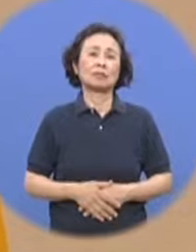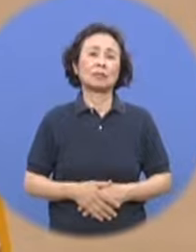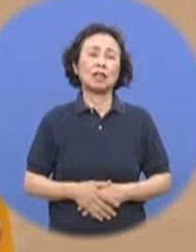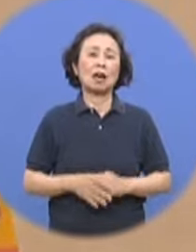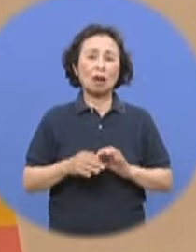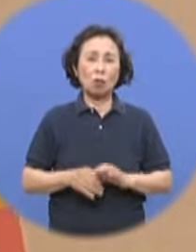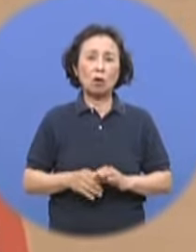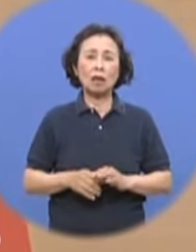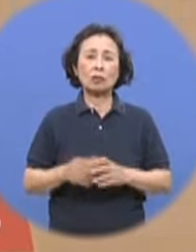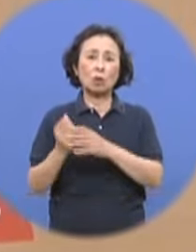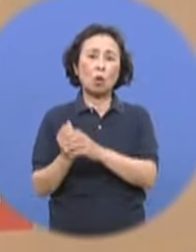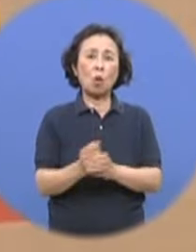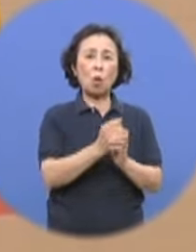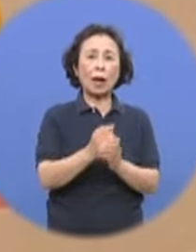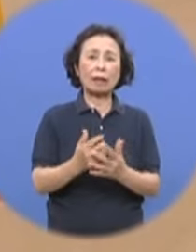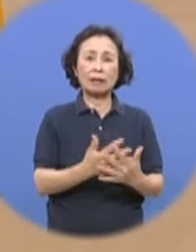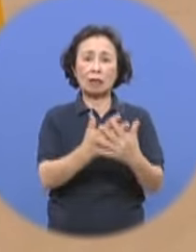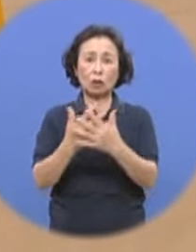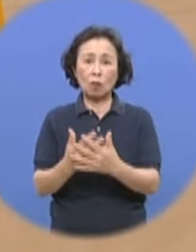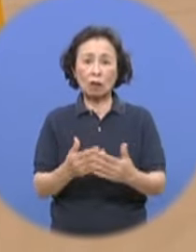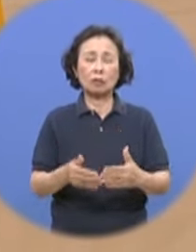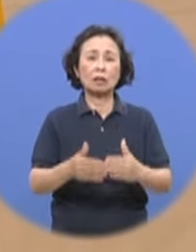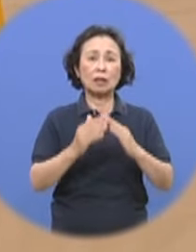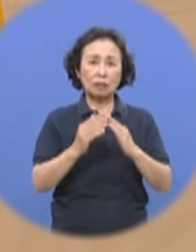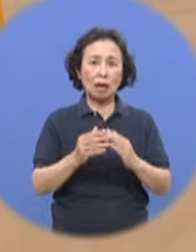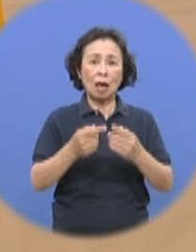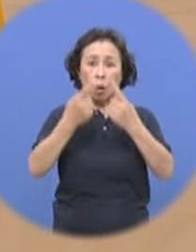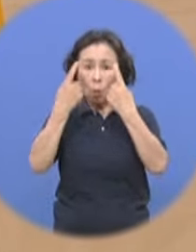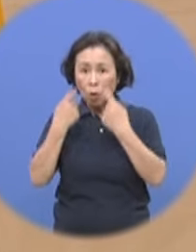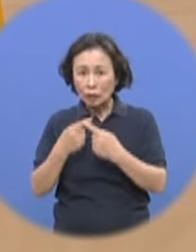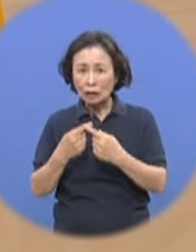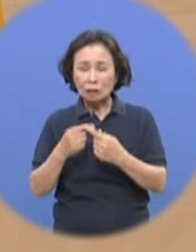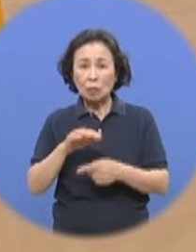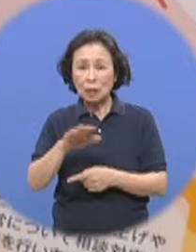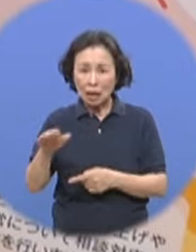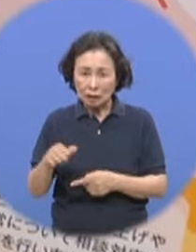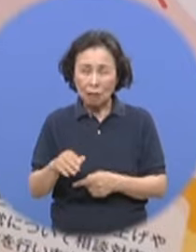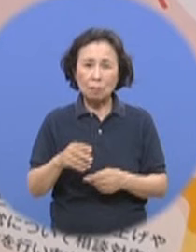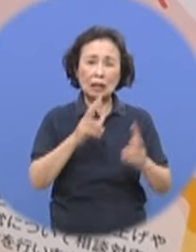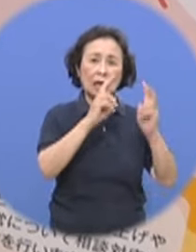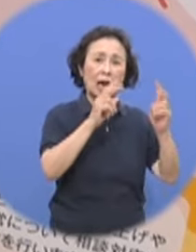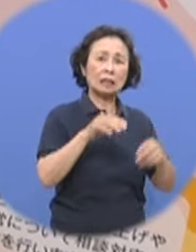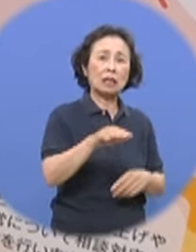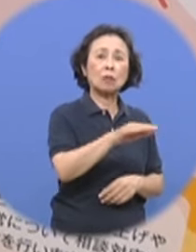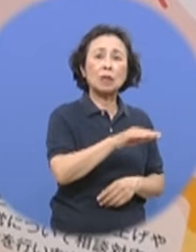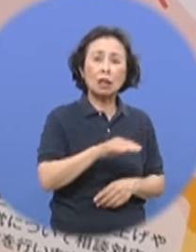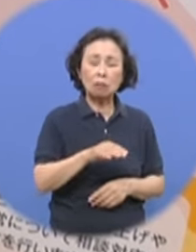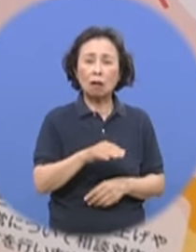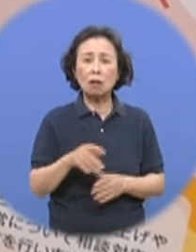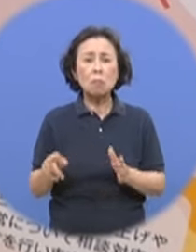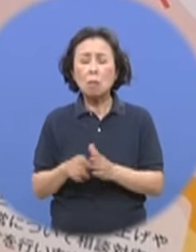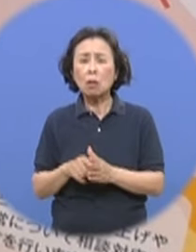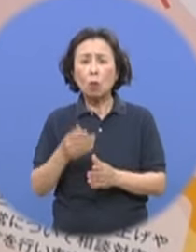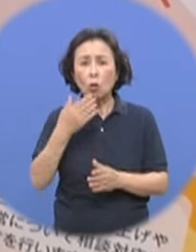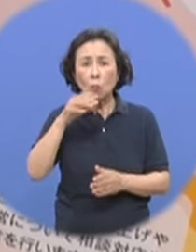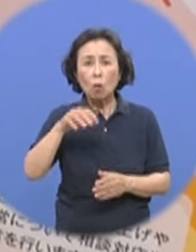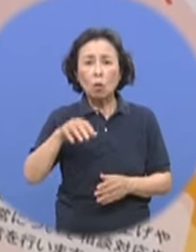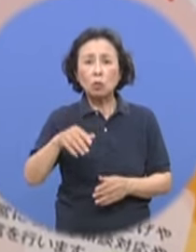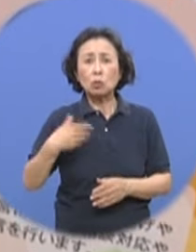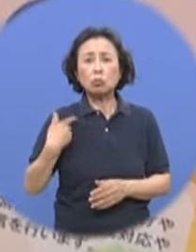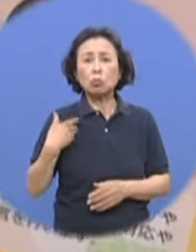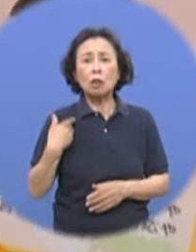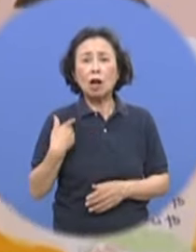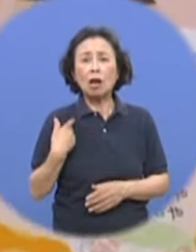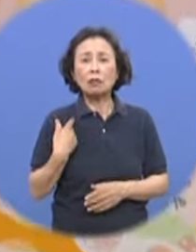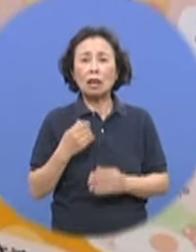援ネットワークを作って、個人の皆さんもそうですけど企業の皆さんとか、今まで子ども食堂って知らなかったよっていう人たちにもぜひ